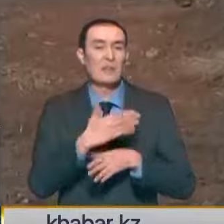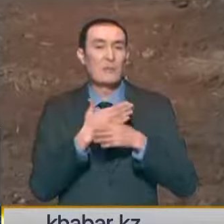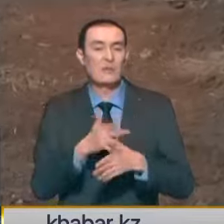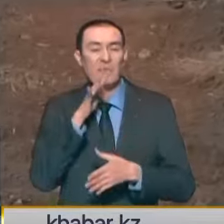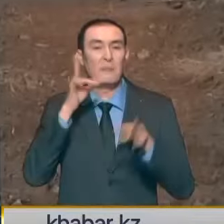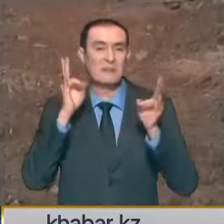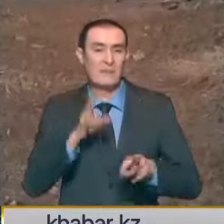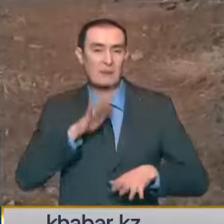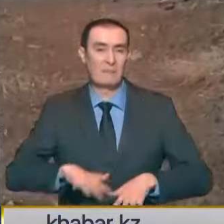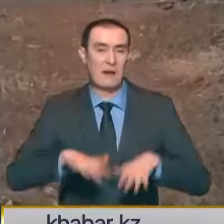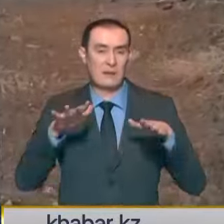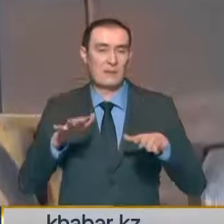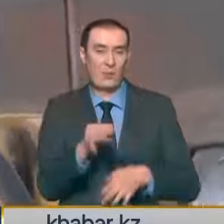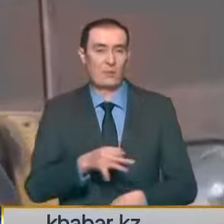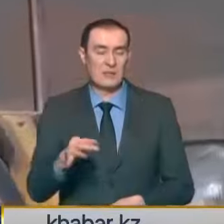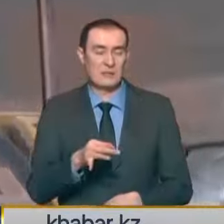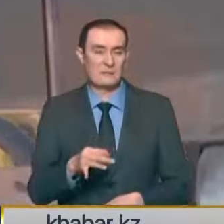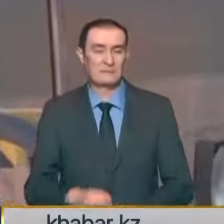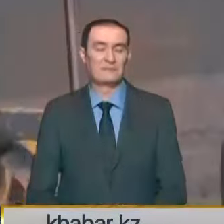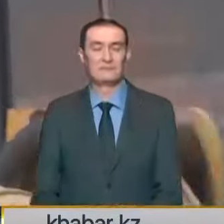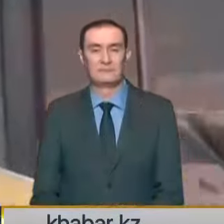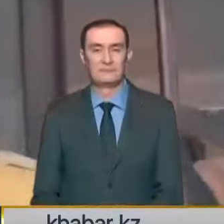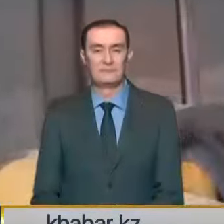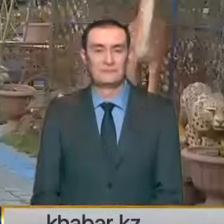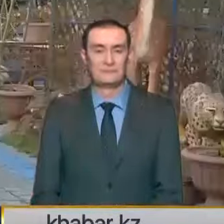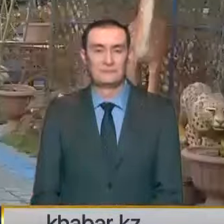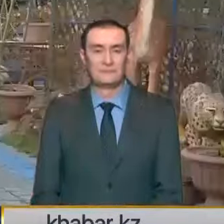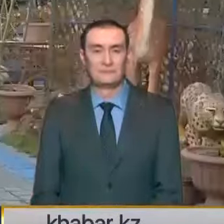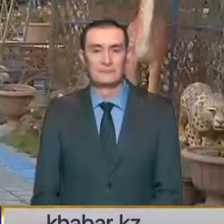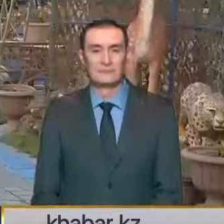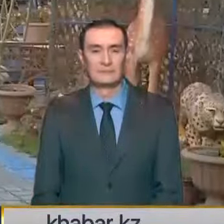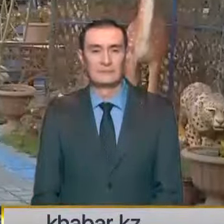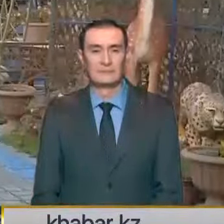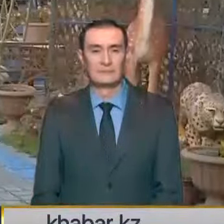пострадавшим от паводка регионам. Талшын Шакыртханов, Манжол Жонкешев, Хабар, Кунаев.